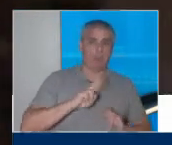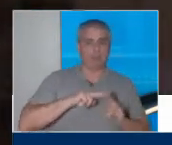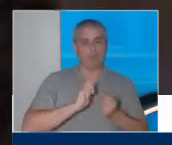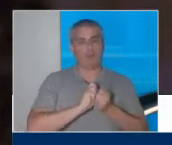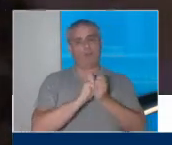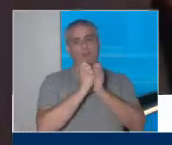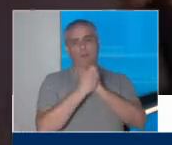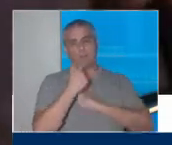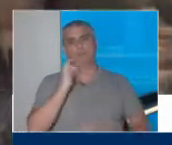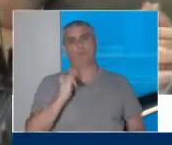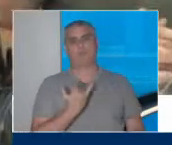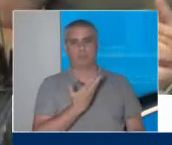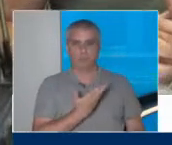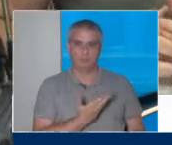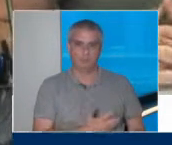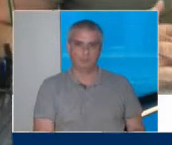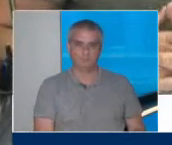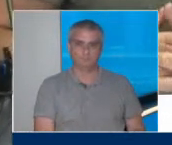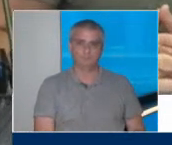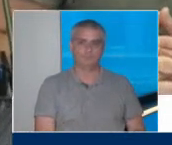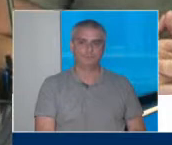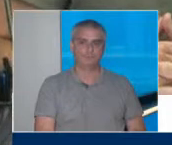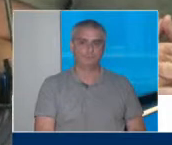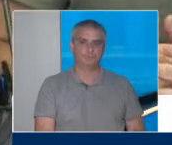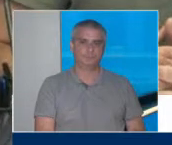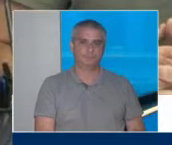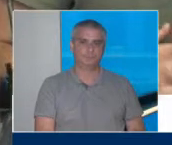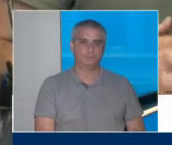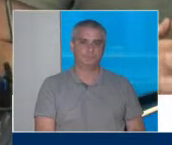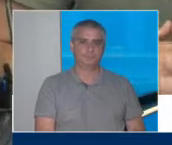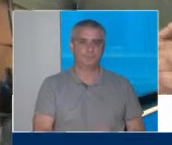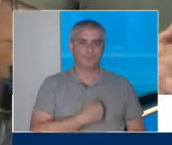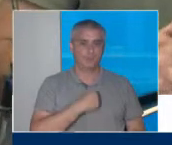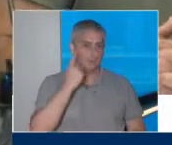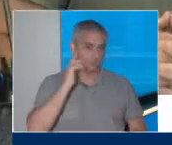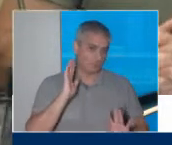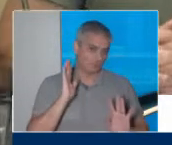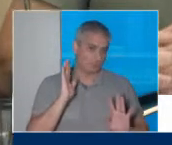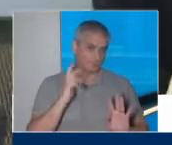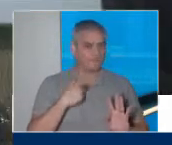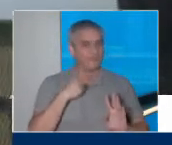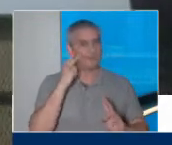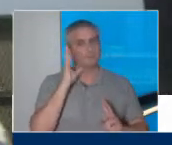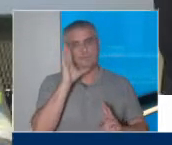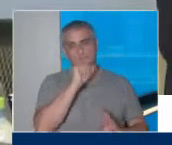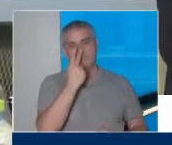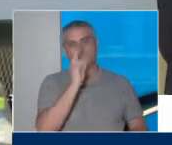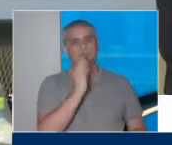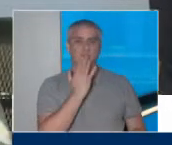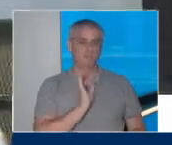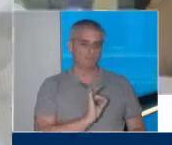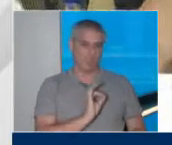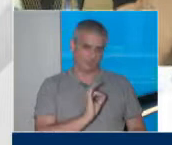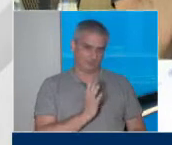מהימים הראשונים שלאחר מותה של העיתונאית. אני דווקא חושב שטוב, אני שופט את זה בעיניים ישראליות, אני חייב לומר,